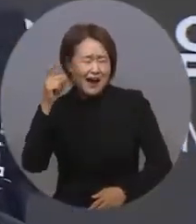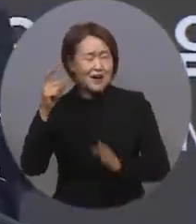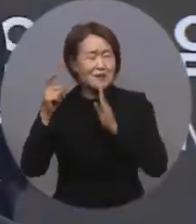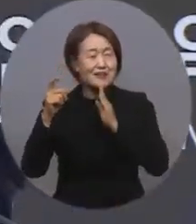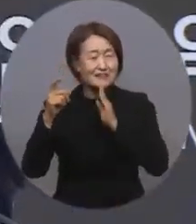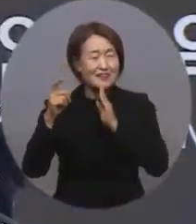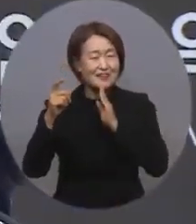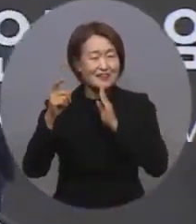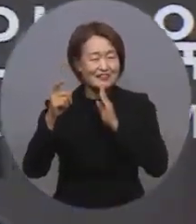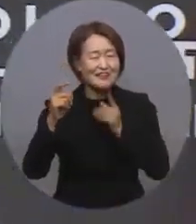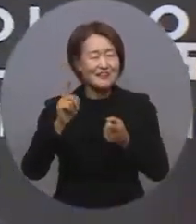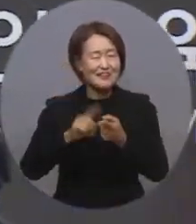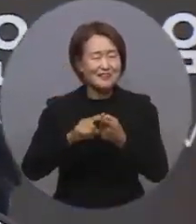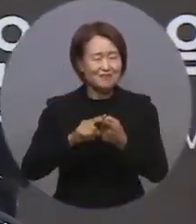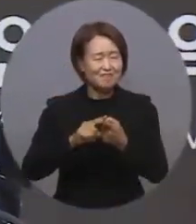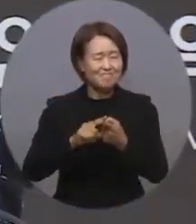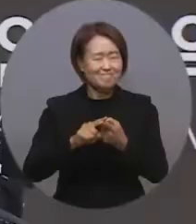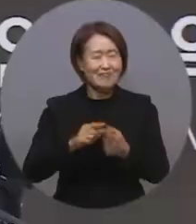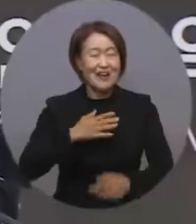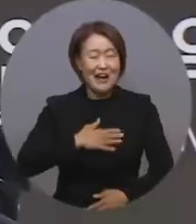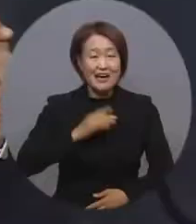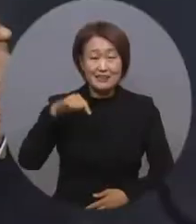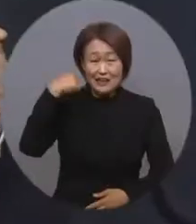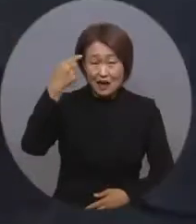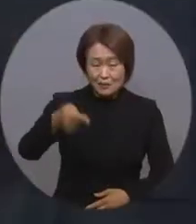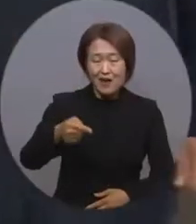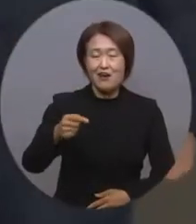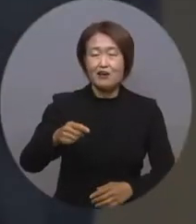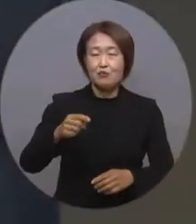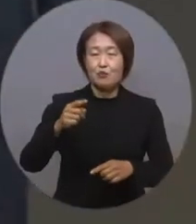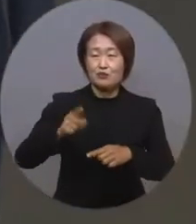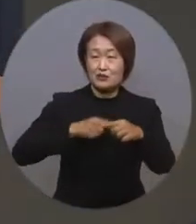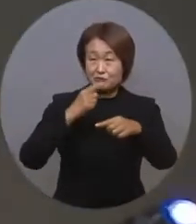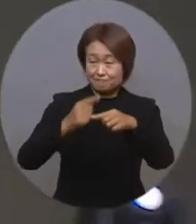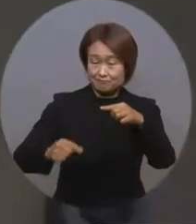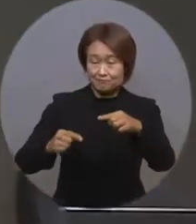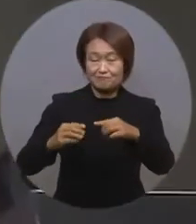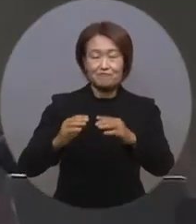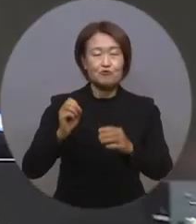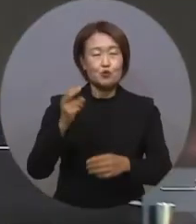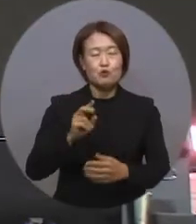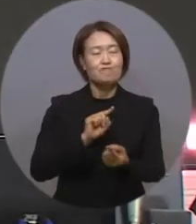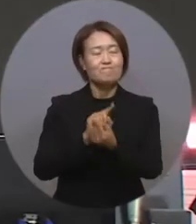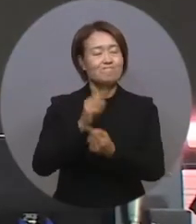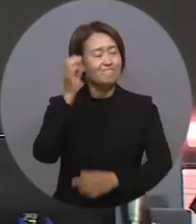대회기를 전달하며 다가올 대회를 기약했습니다. 복지TV 뉴스 박순용입니다.